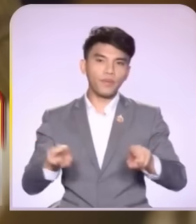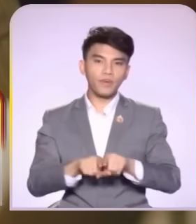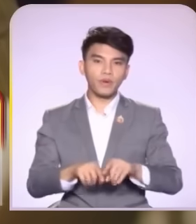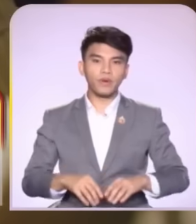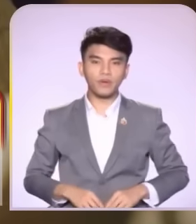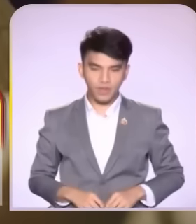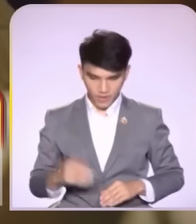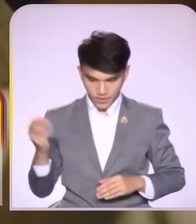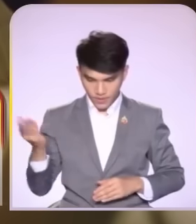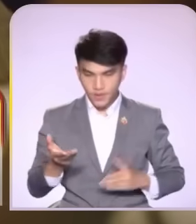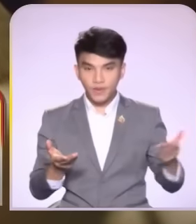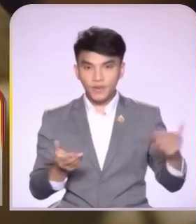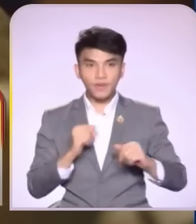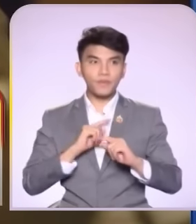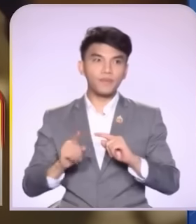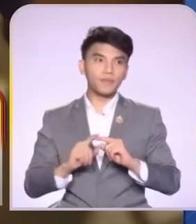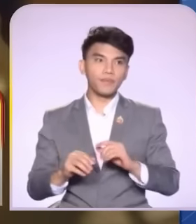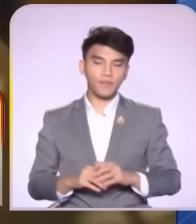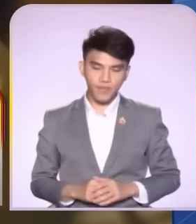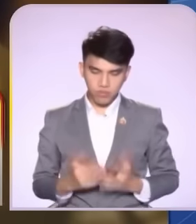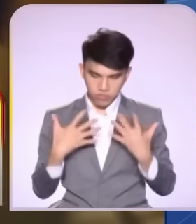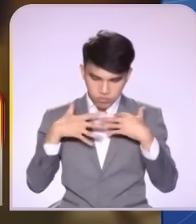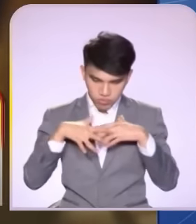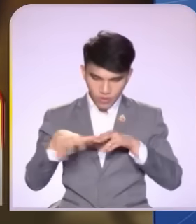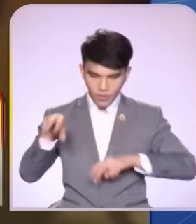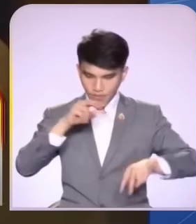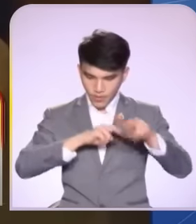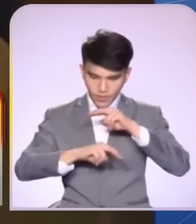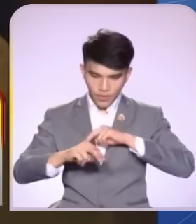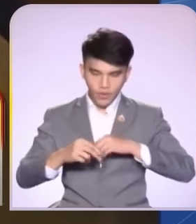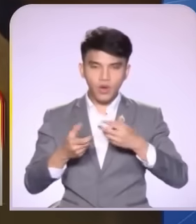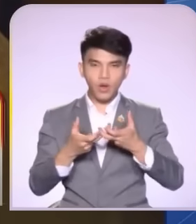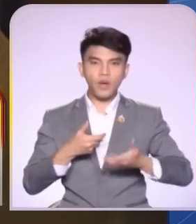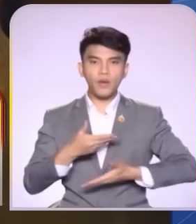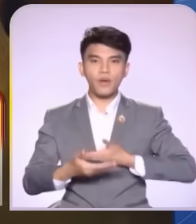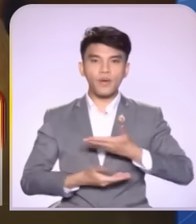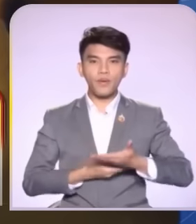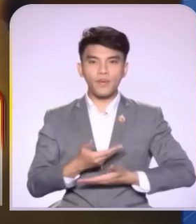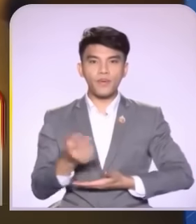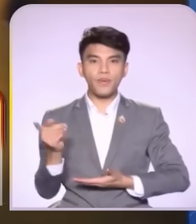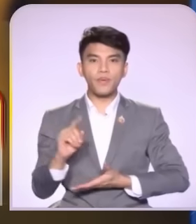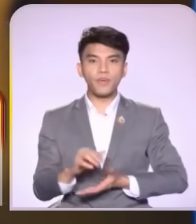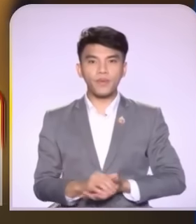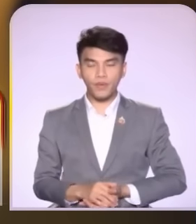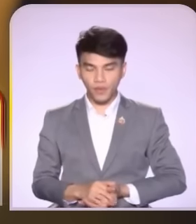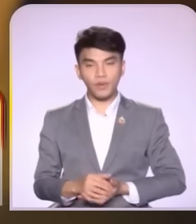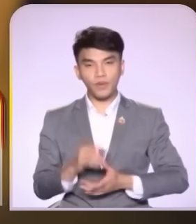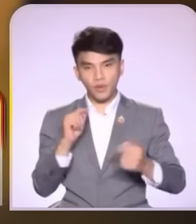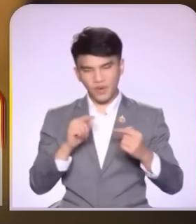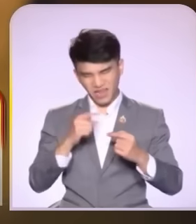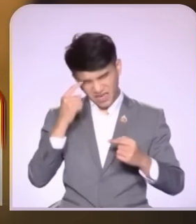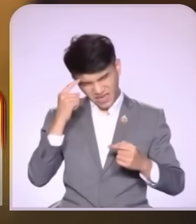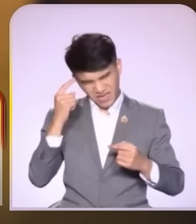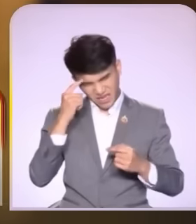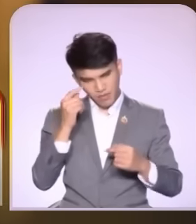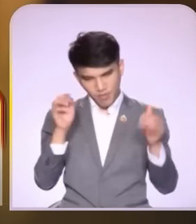ก็มีการชักชวนมาเรื่องของการร่วมงานเรื่องดูแลตัวผลิตภัณฑ์ขอบเขตคุณแซมบอกว่ามีแค่เรื่องคิดค้น